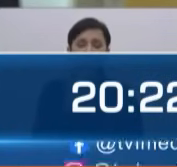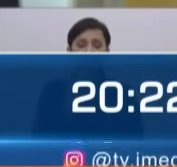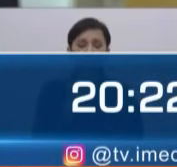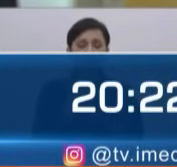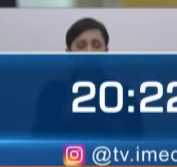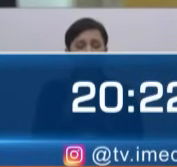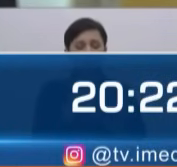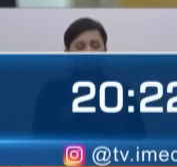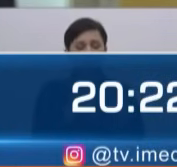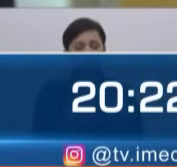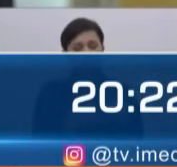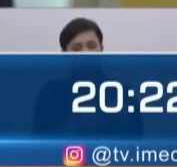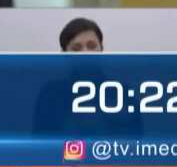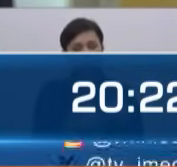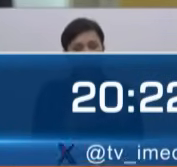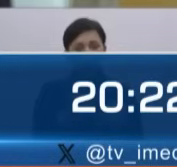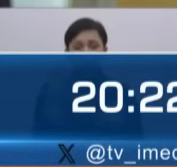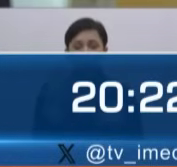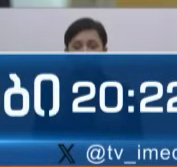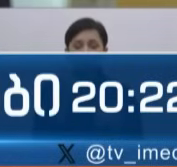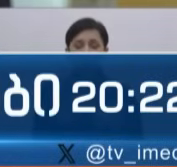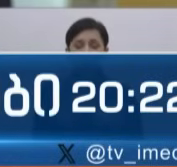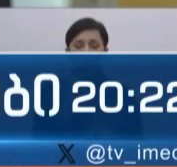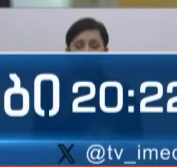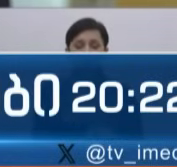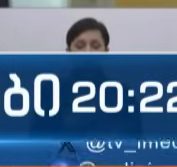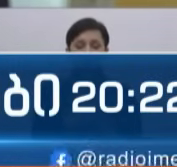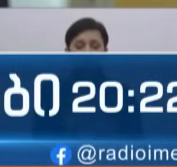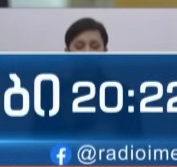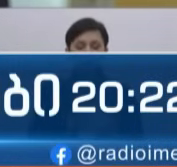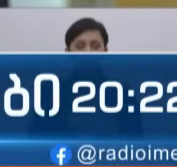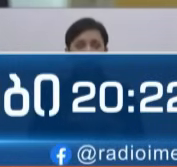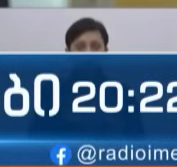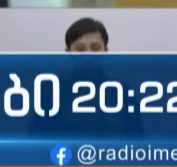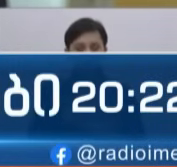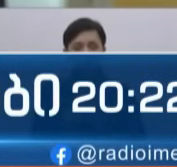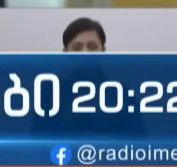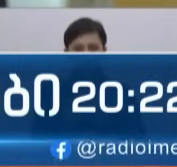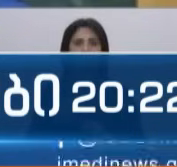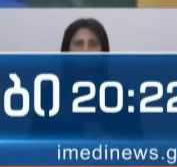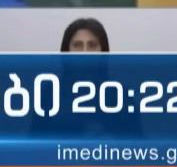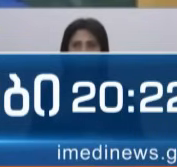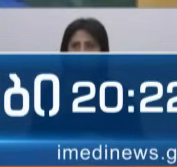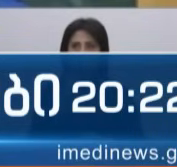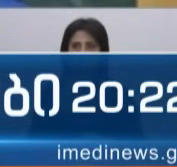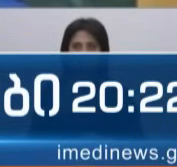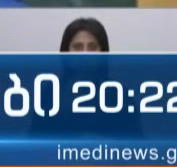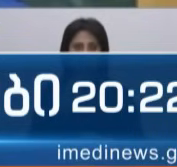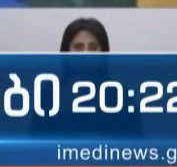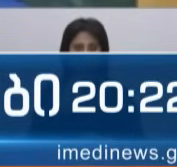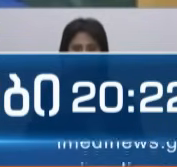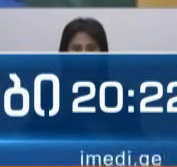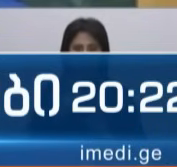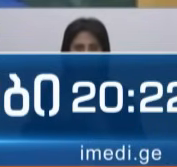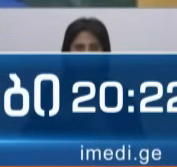ნაბიჯი ან თქვენი სიტყვის ერთგულების ერთი ფაქტი, რის გამოც იმსახურებთ მოსახლეობის ნდობას. ცოტა გამიჯერდება მე ჩემ